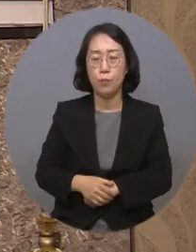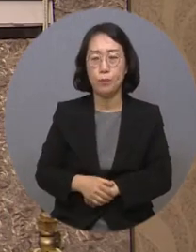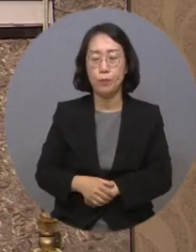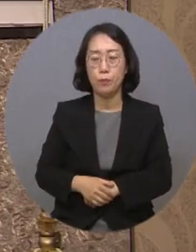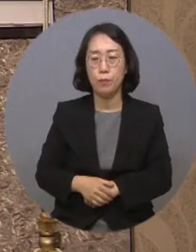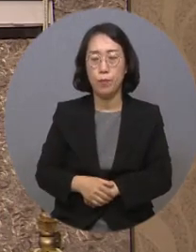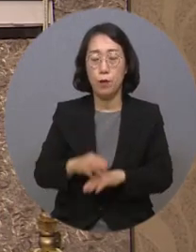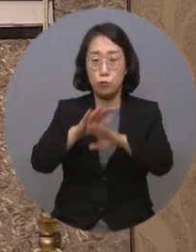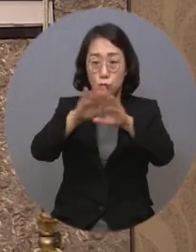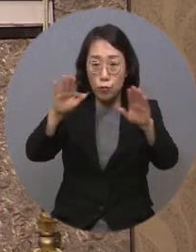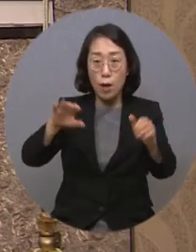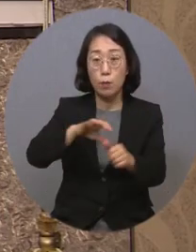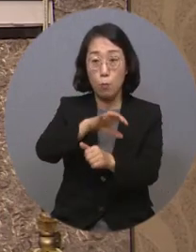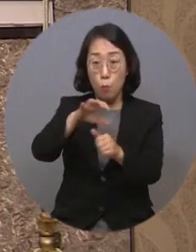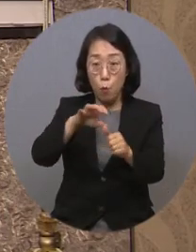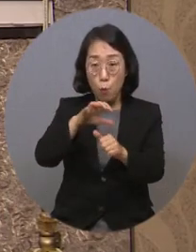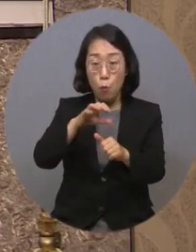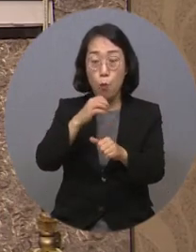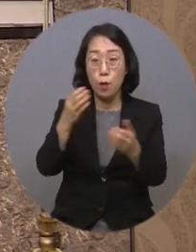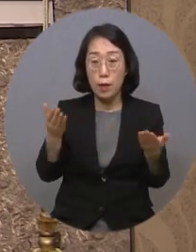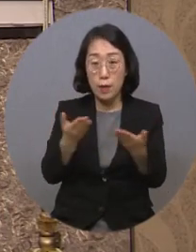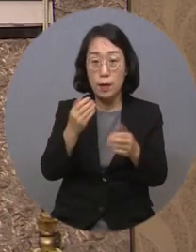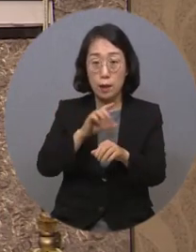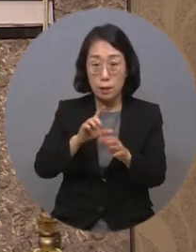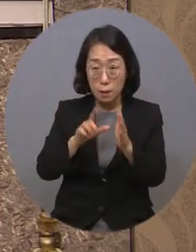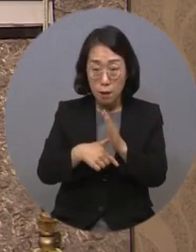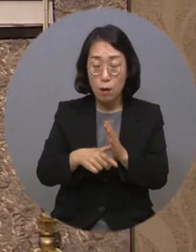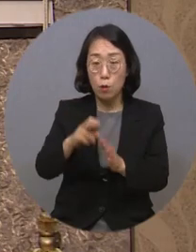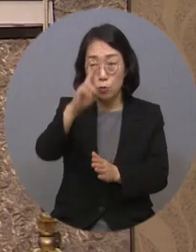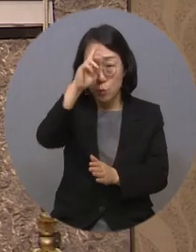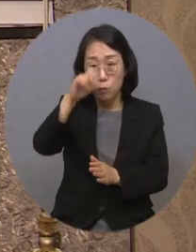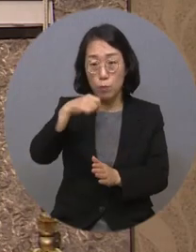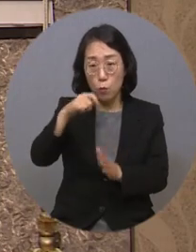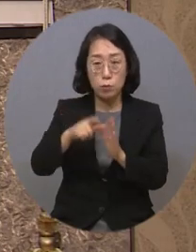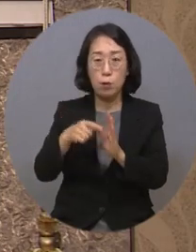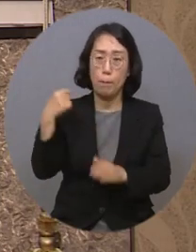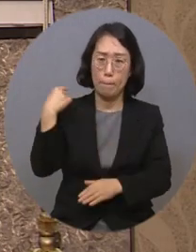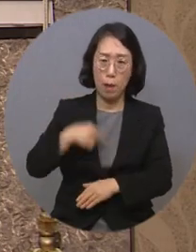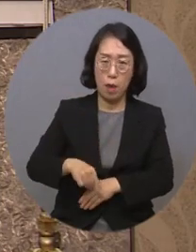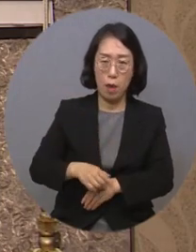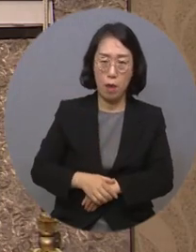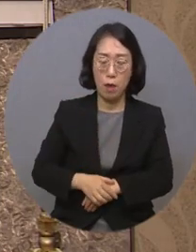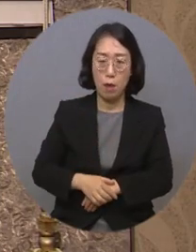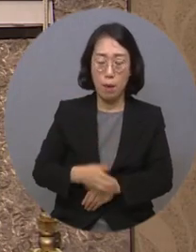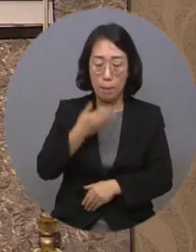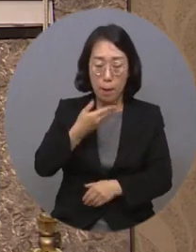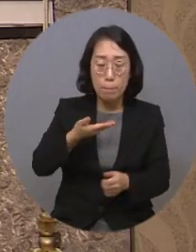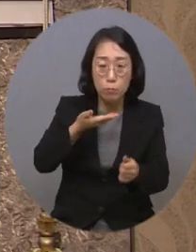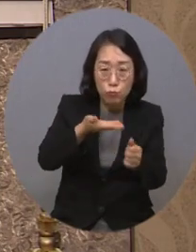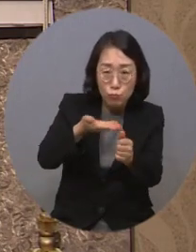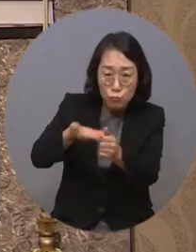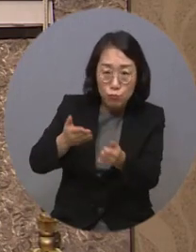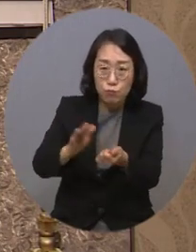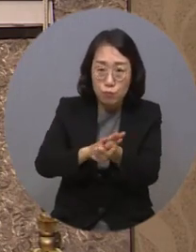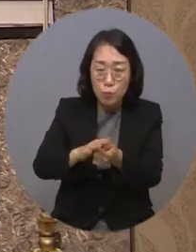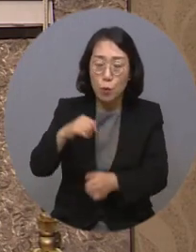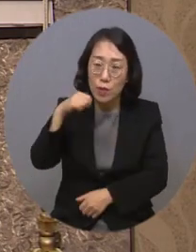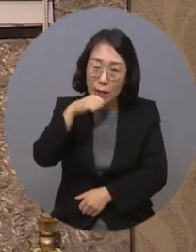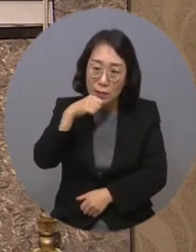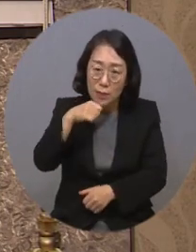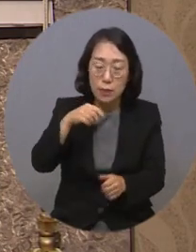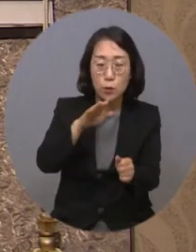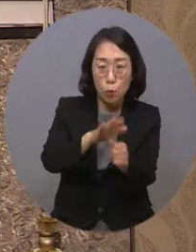그 주간보호를 하다 보면 그 점심 시간에도 쉬는 시간이 없어요. 식사 제공해주고 나면 또 양치질도 시켜줘야